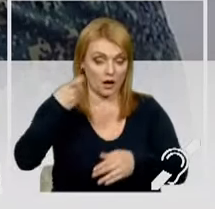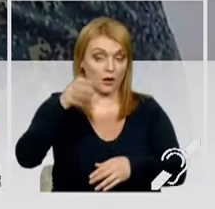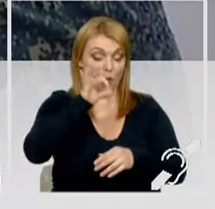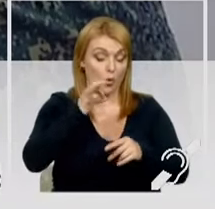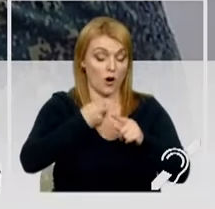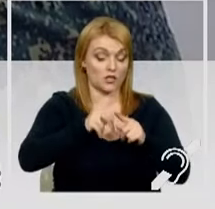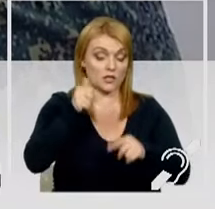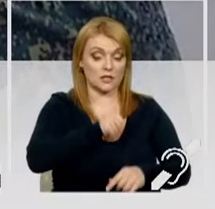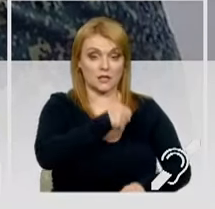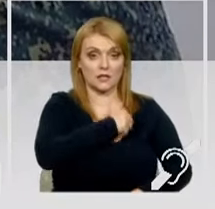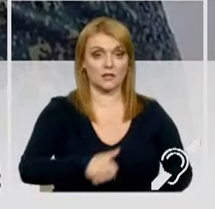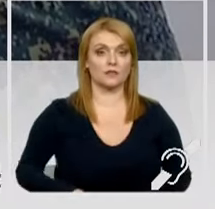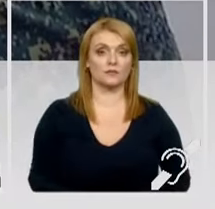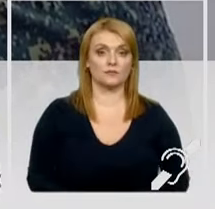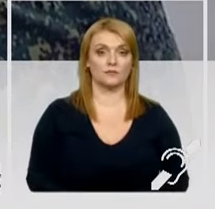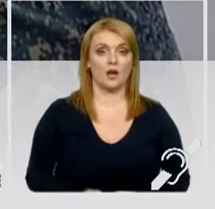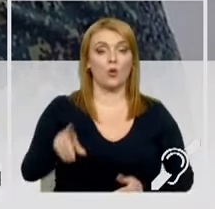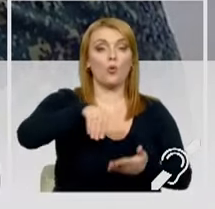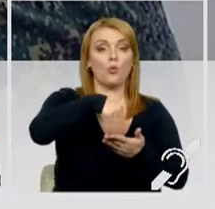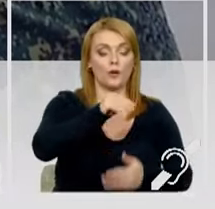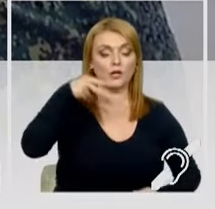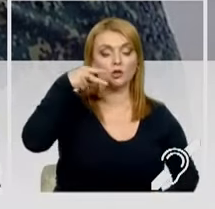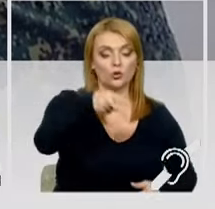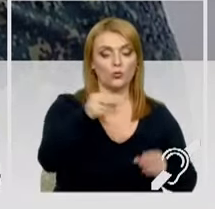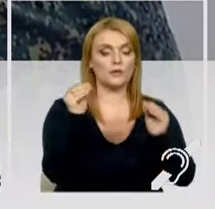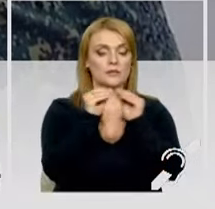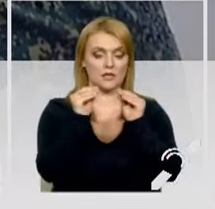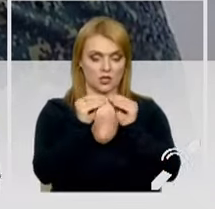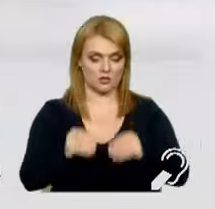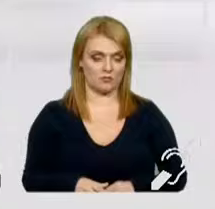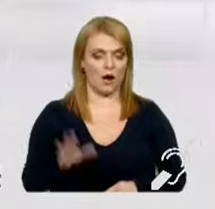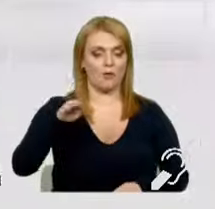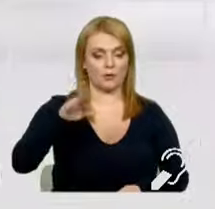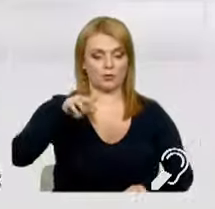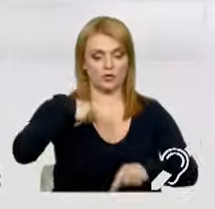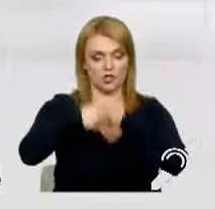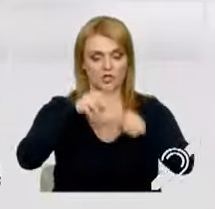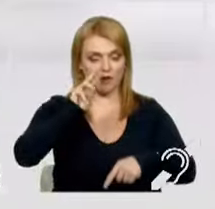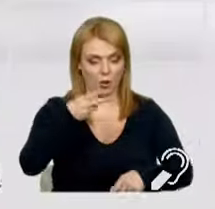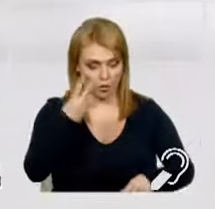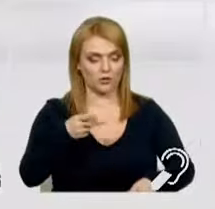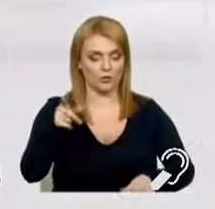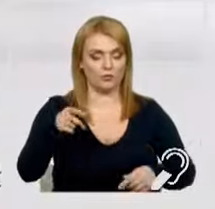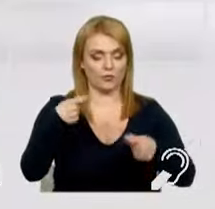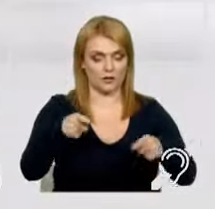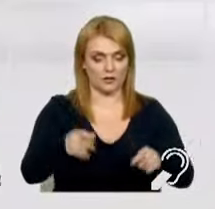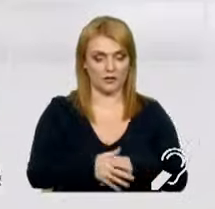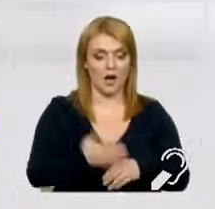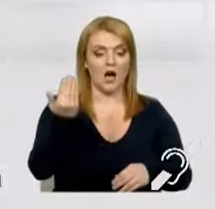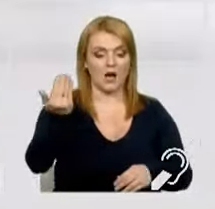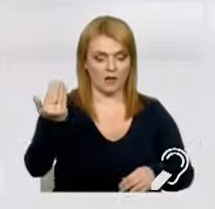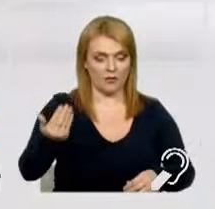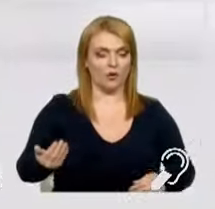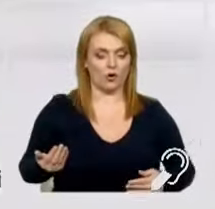imobilului în 2010 iar doi ani mai târziu l a vândut deși locuința sa se afla la peste